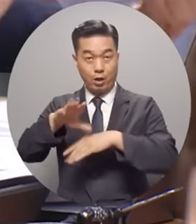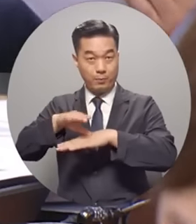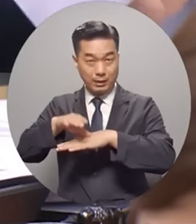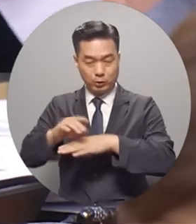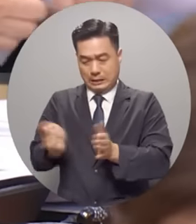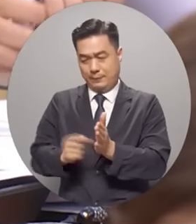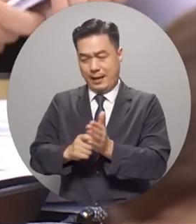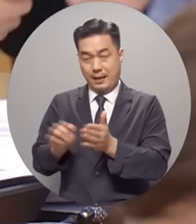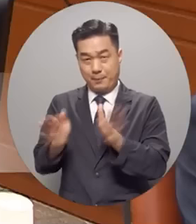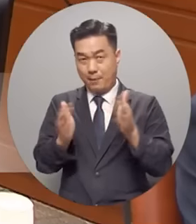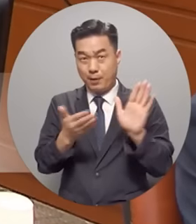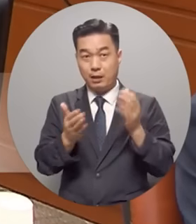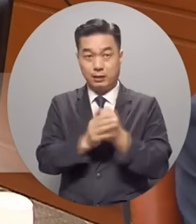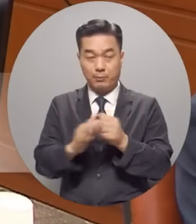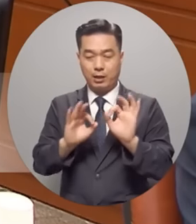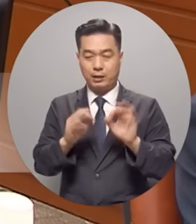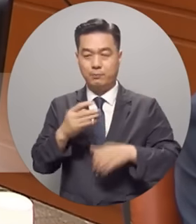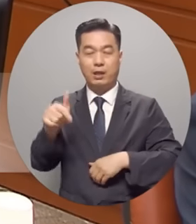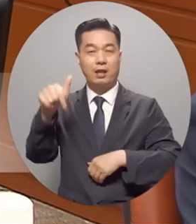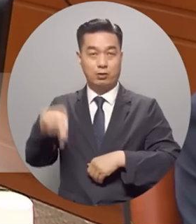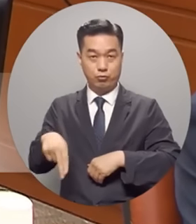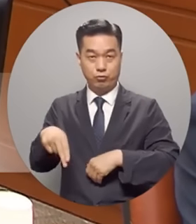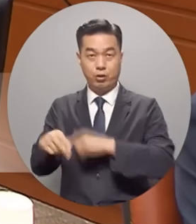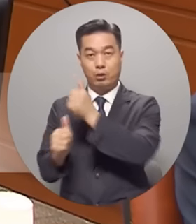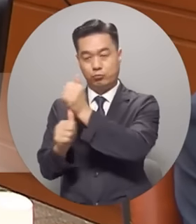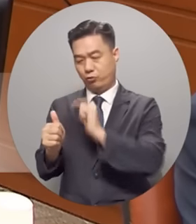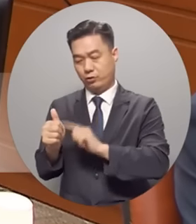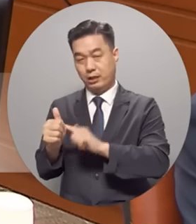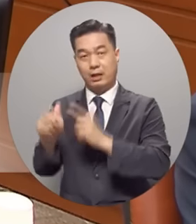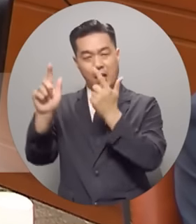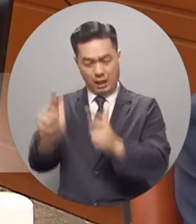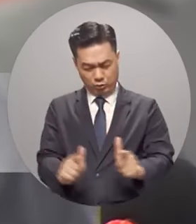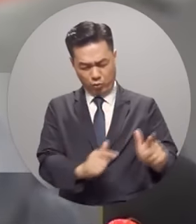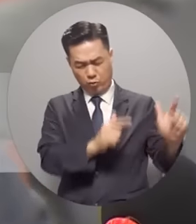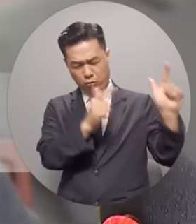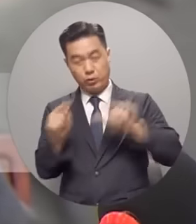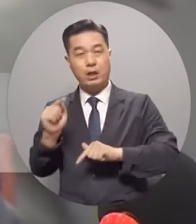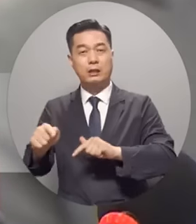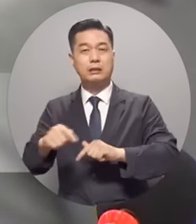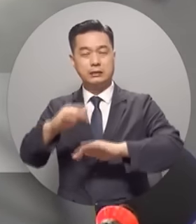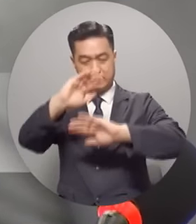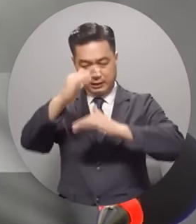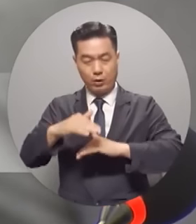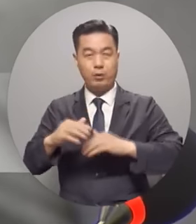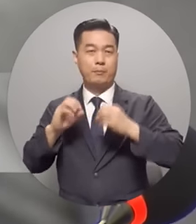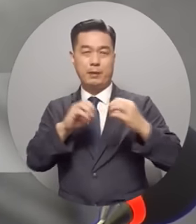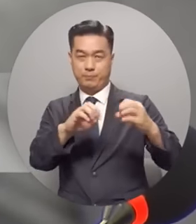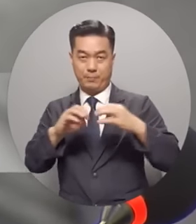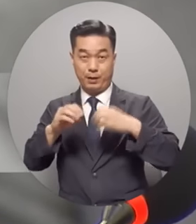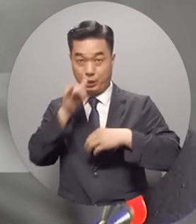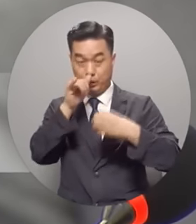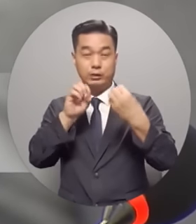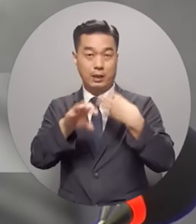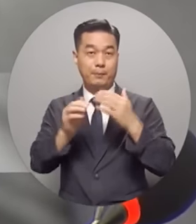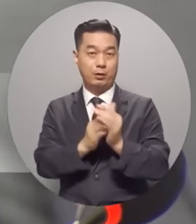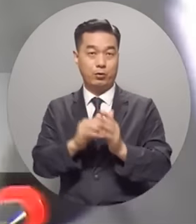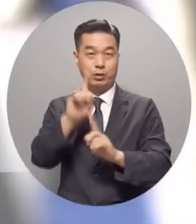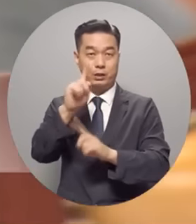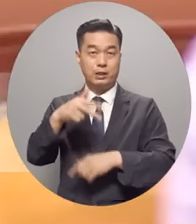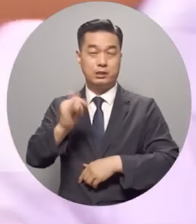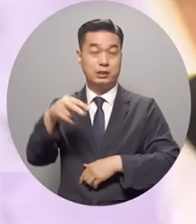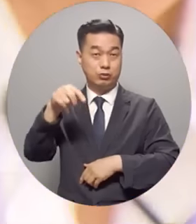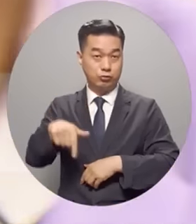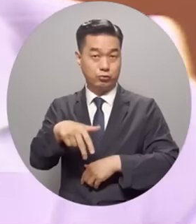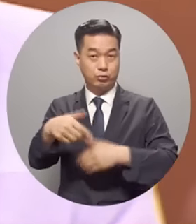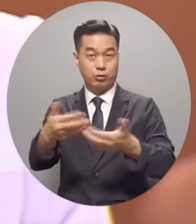졸속이었다는 비판에 김태규 부위원장은 당일 하루 종일 그 안건만 계속 얘기했다고 답했고 이진숙 위원장도